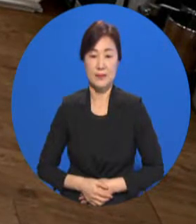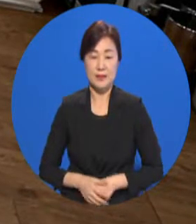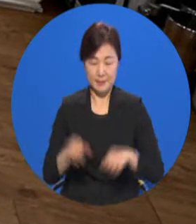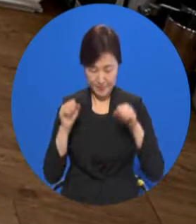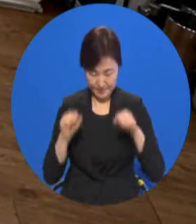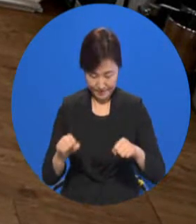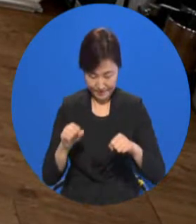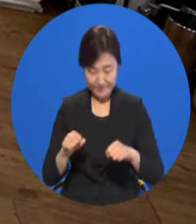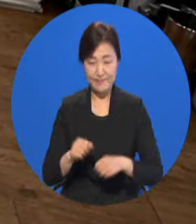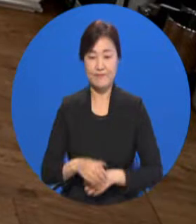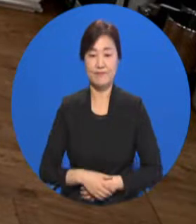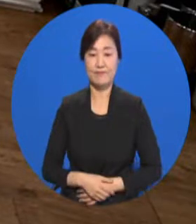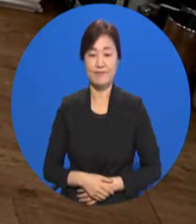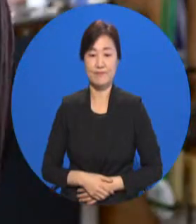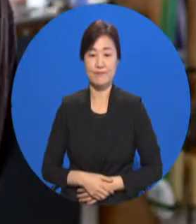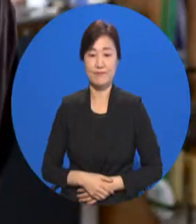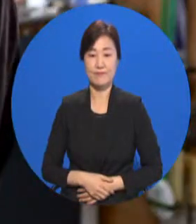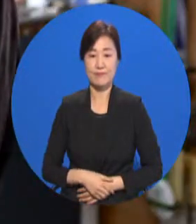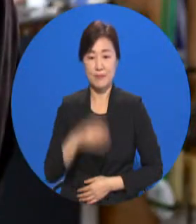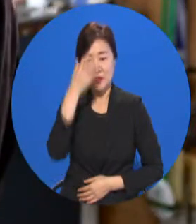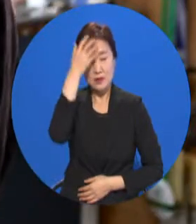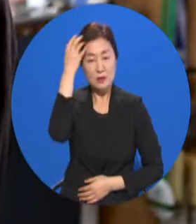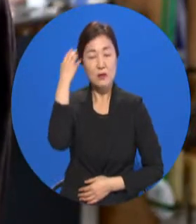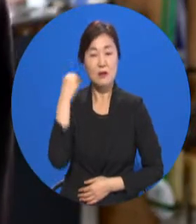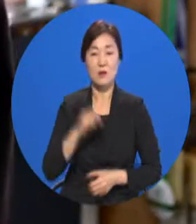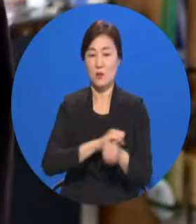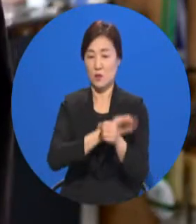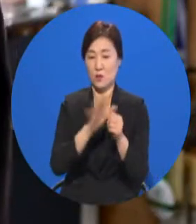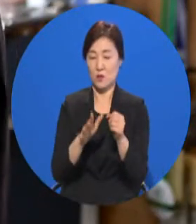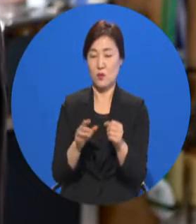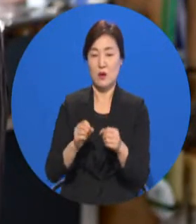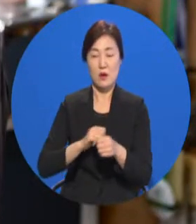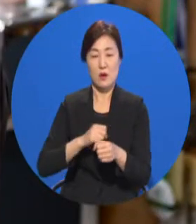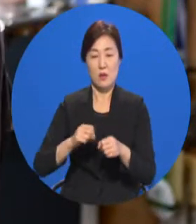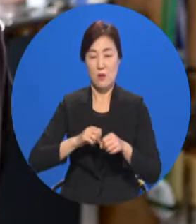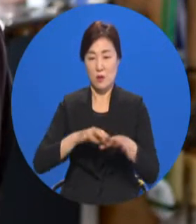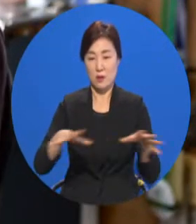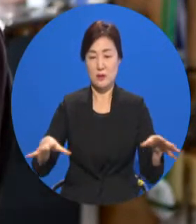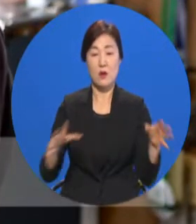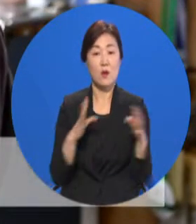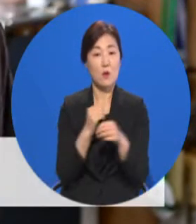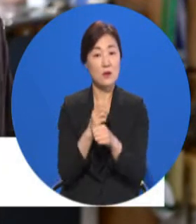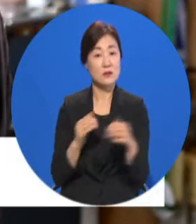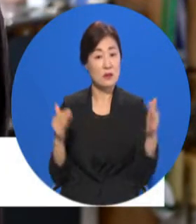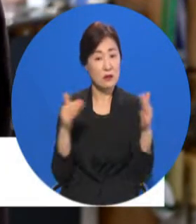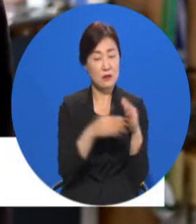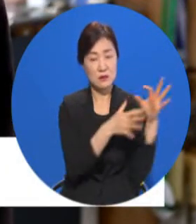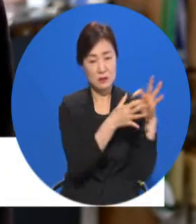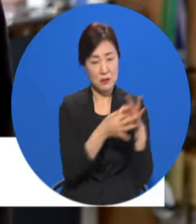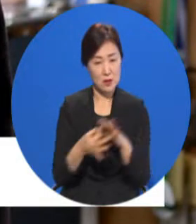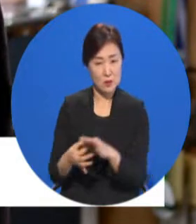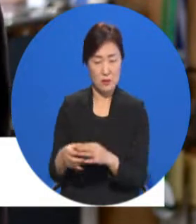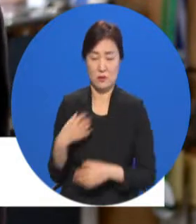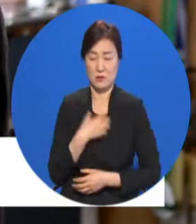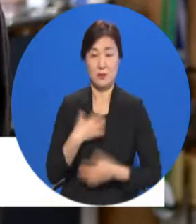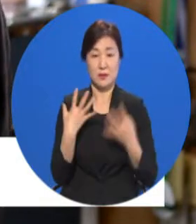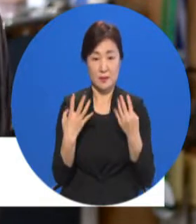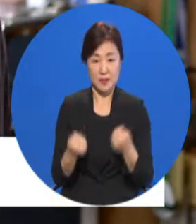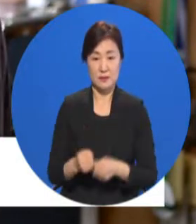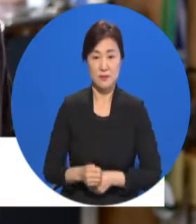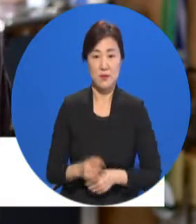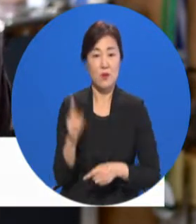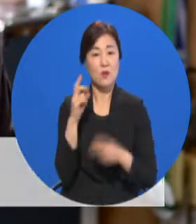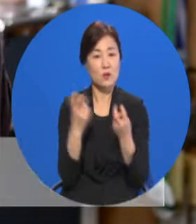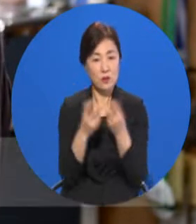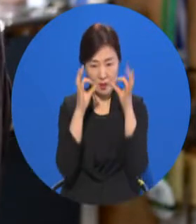안녕하세요. 안녕하십니까. 네. 네, 원장님 코로나19의 확산세가 언제까지 지속될 건지 걱정하시는 분들이 많은데요.